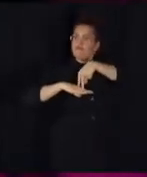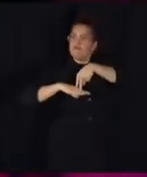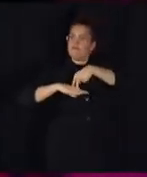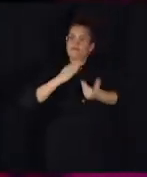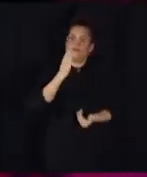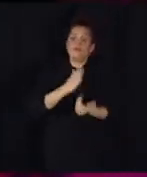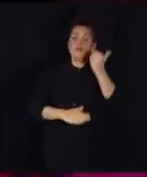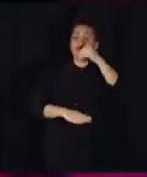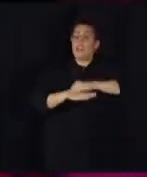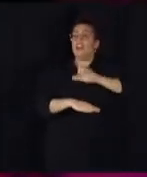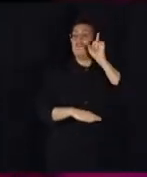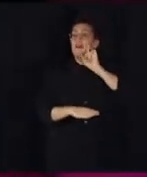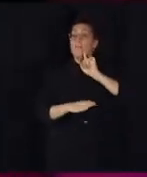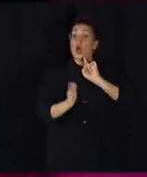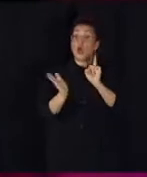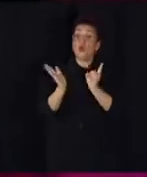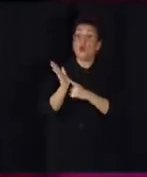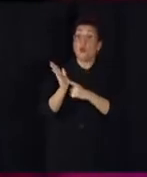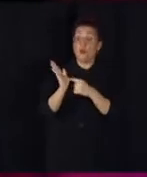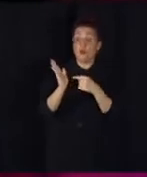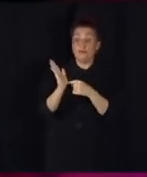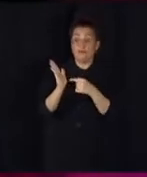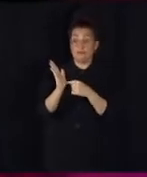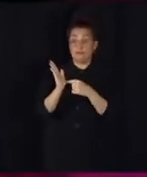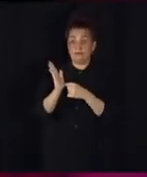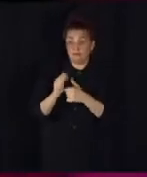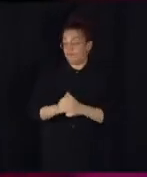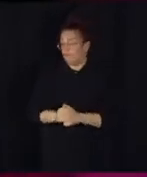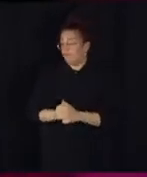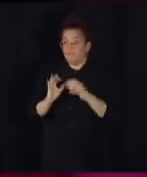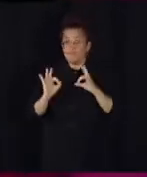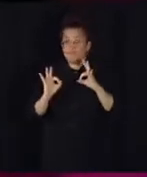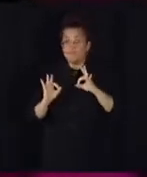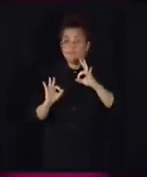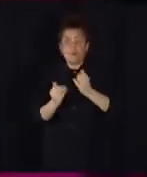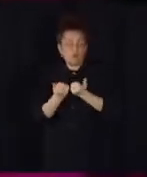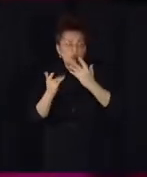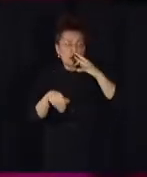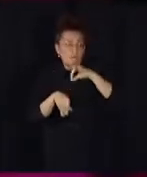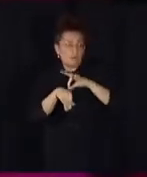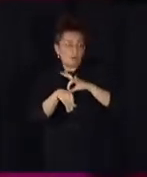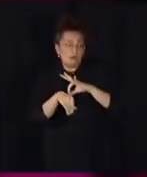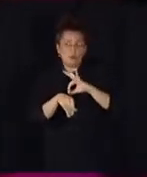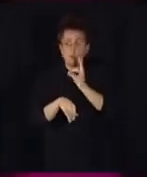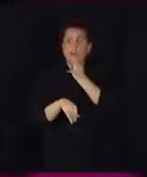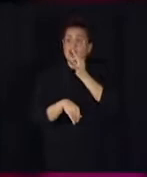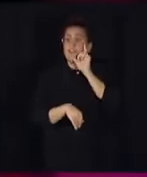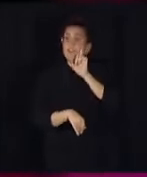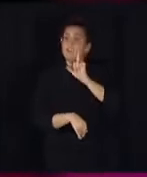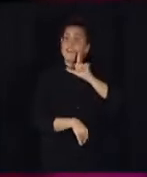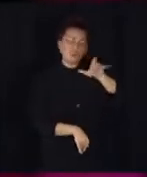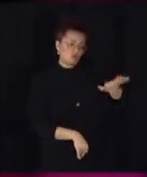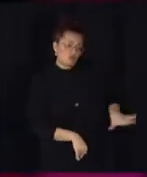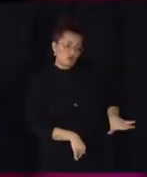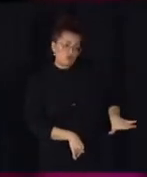des femmes. Et je voudrais dédier ces quelques minutes à une petite fille. Cette petite fille, c'est